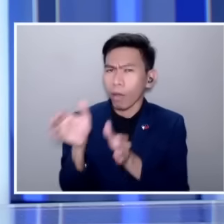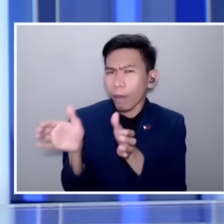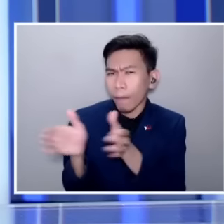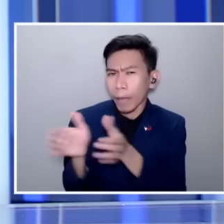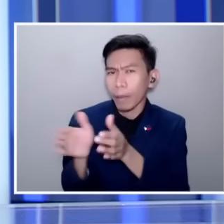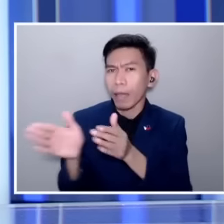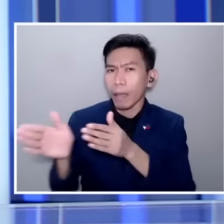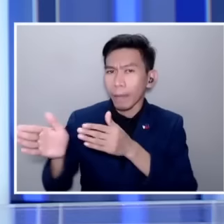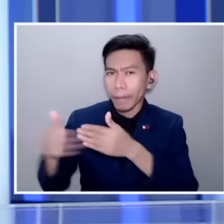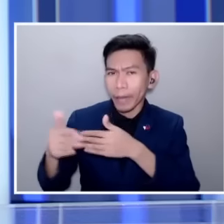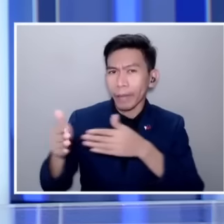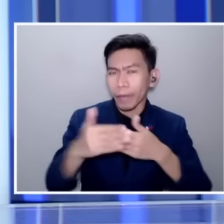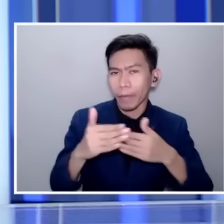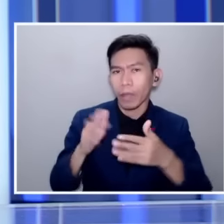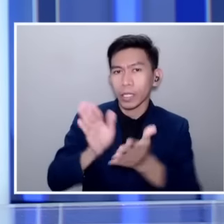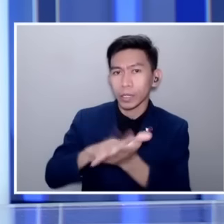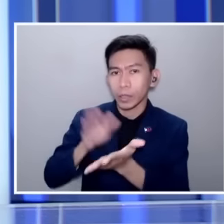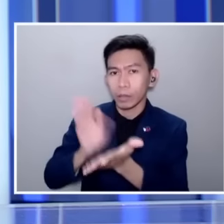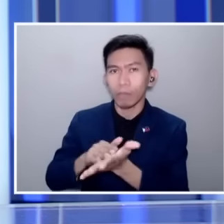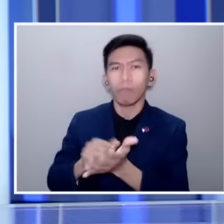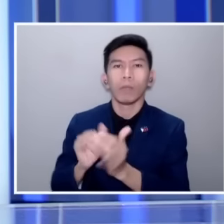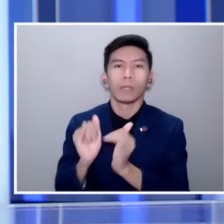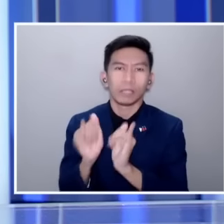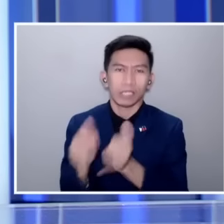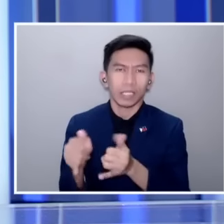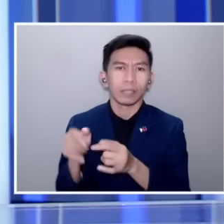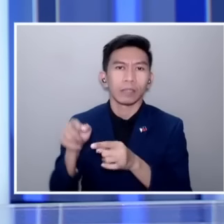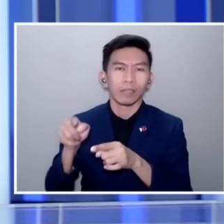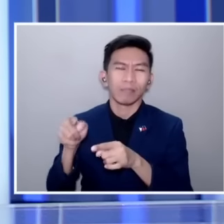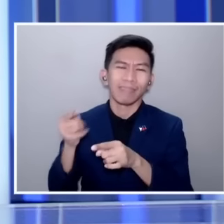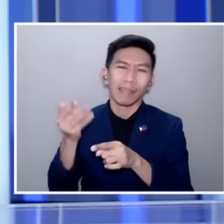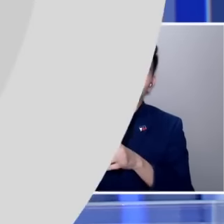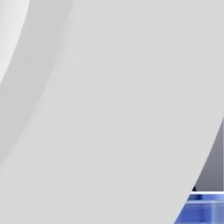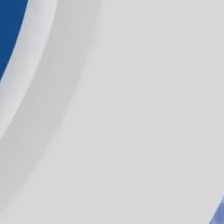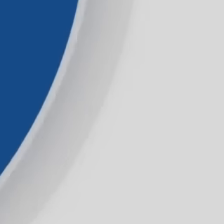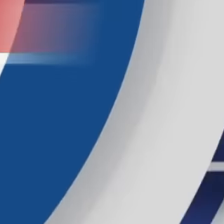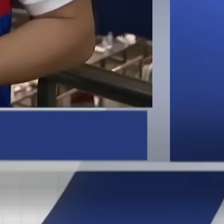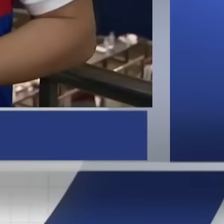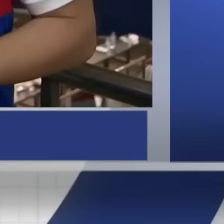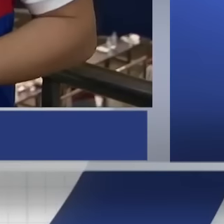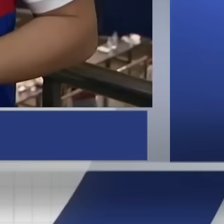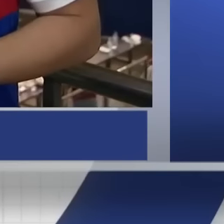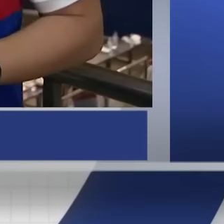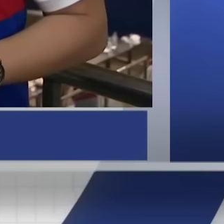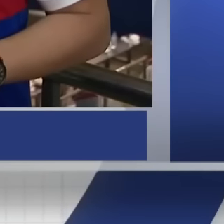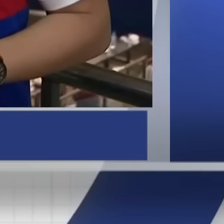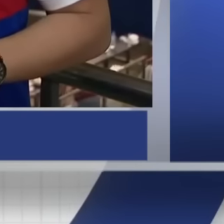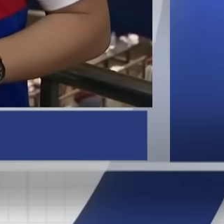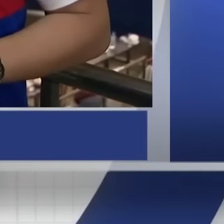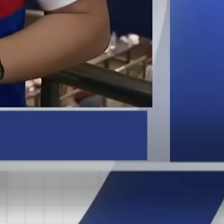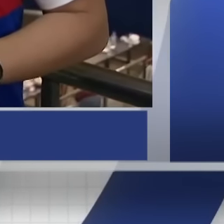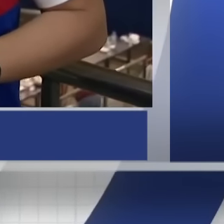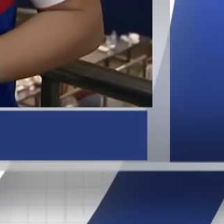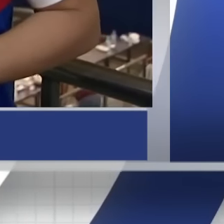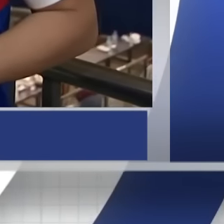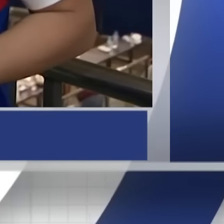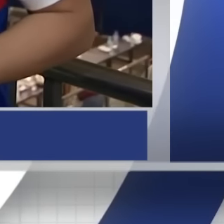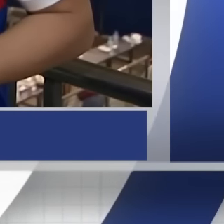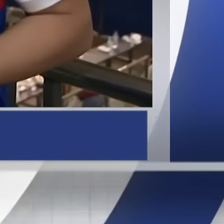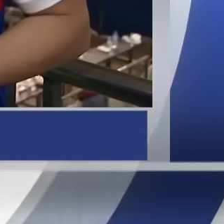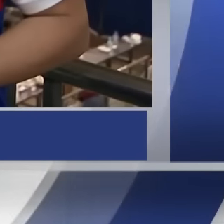eskwelahan, hindi pa rin ito nakaligtas sa mga aberya. At live mula sa San Juan City, nagpapatrol Rafael